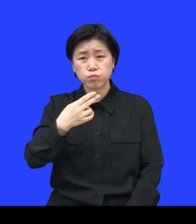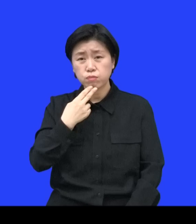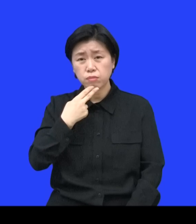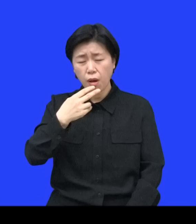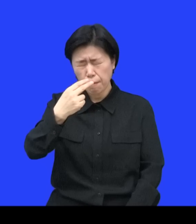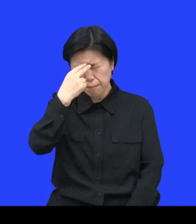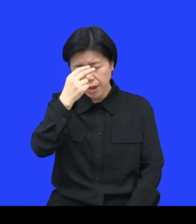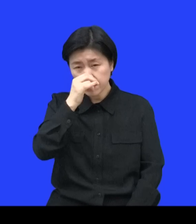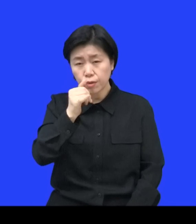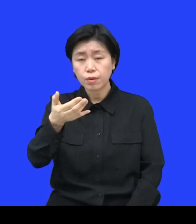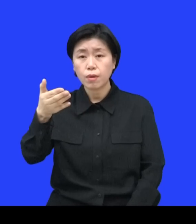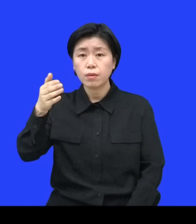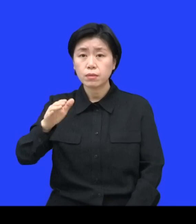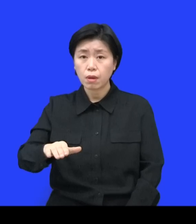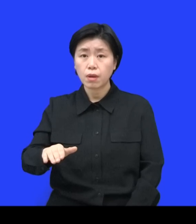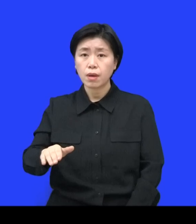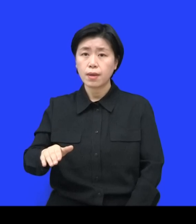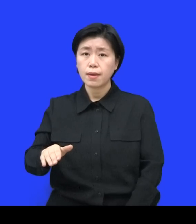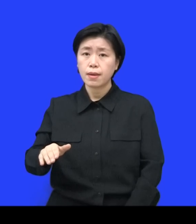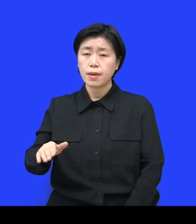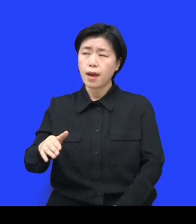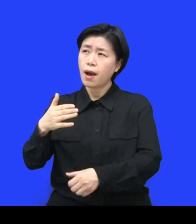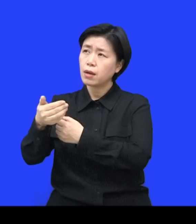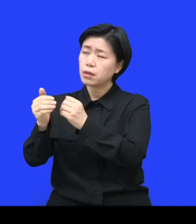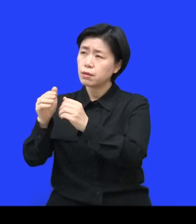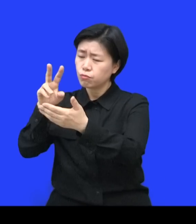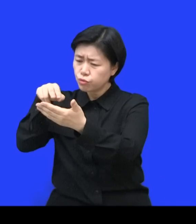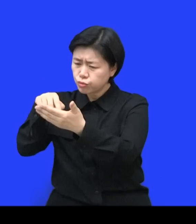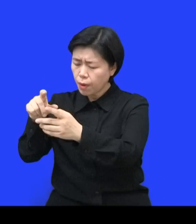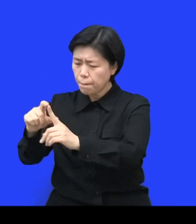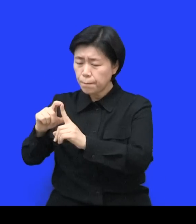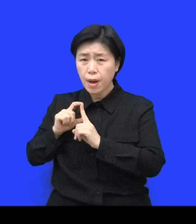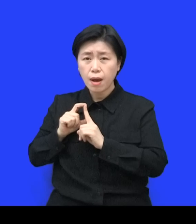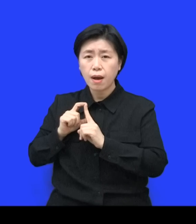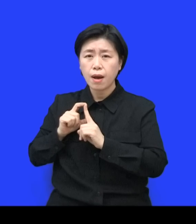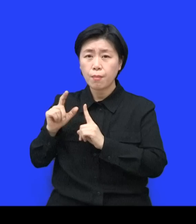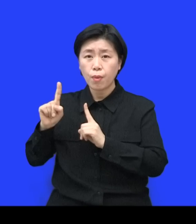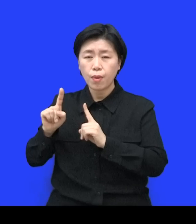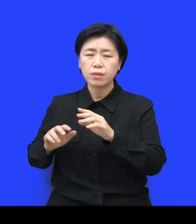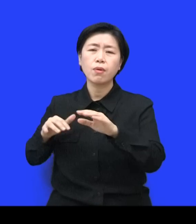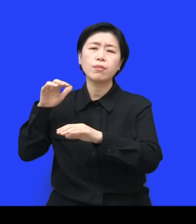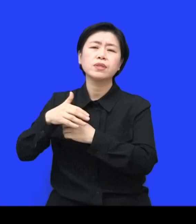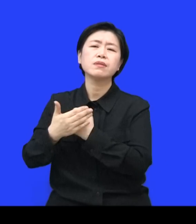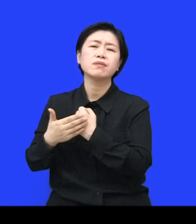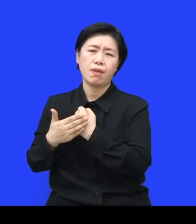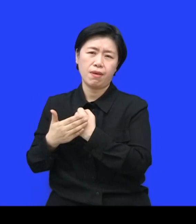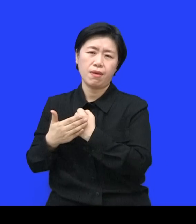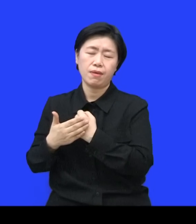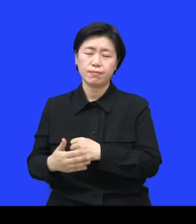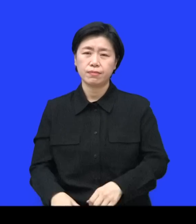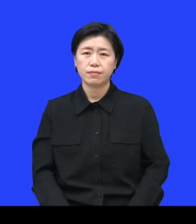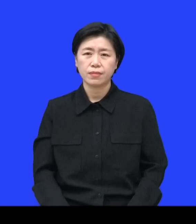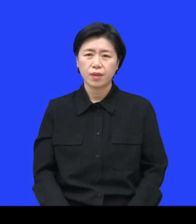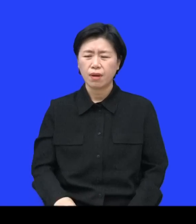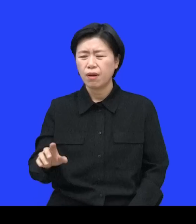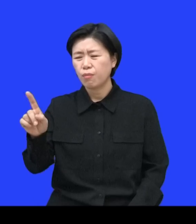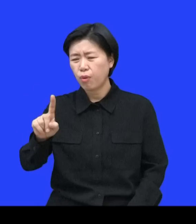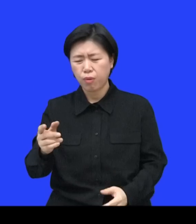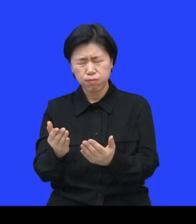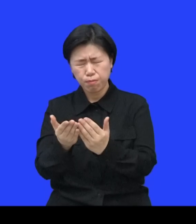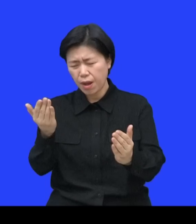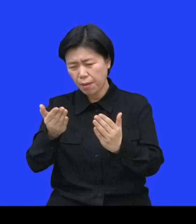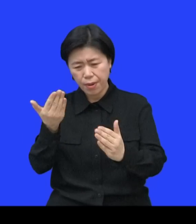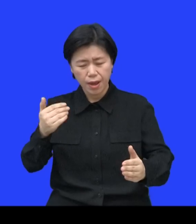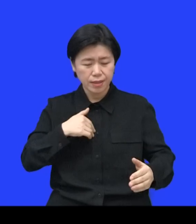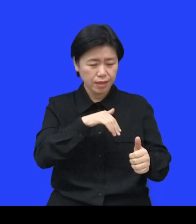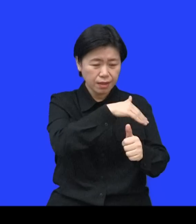넘칩니까? 그러다가 이제 입대할 날이 온 거예요. 네. 그래서 뭐 영어라도 배워볼까요? 카투사나 이렇게 넣어볼까요? 또 떨어지고 예. 뭘 넘칩니까? 뭘